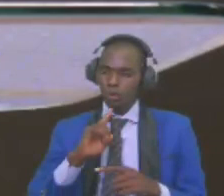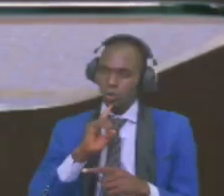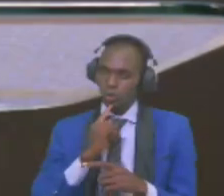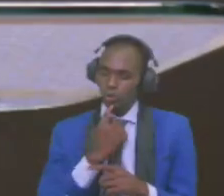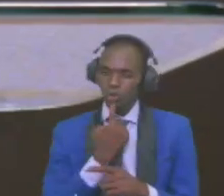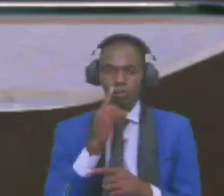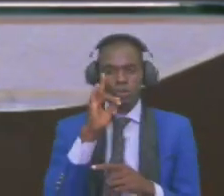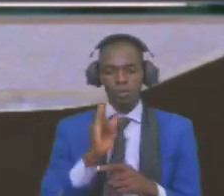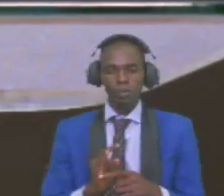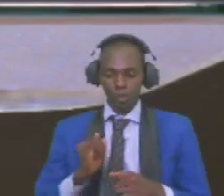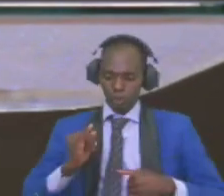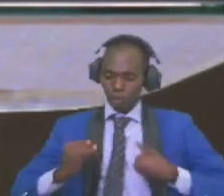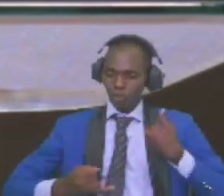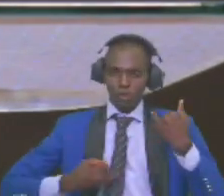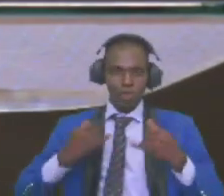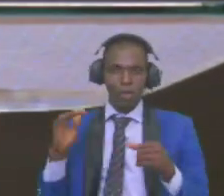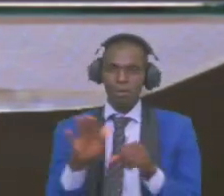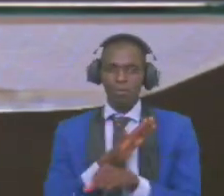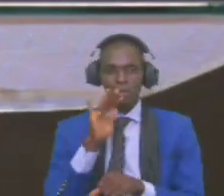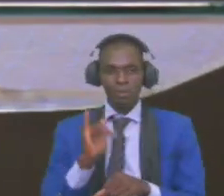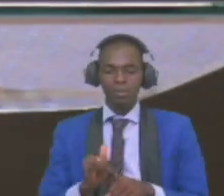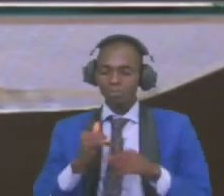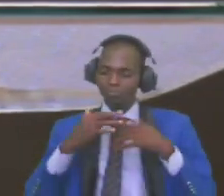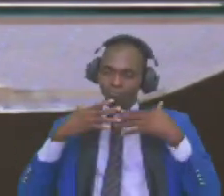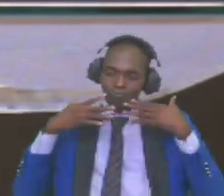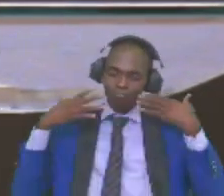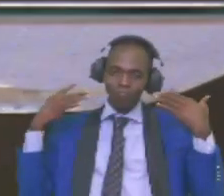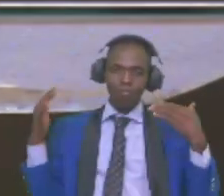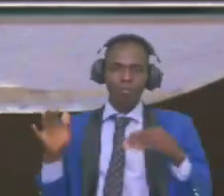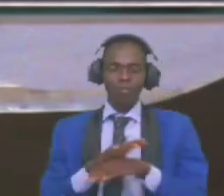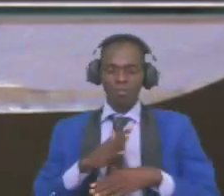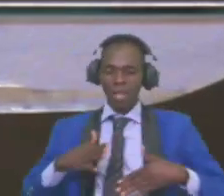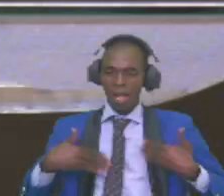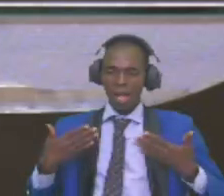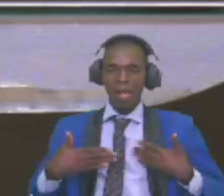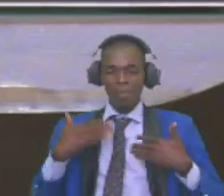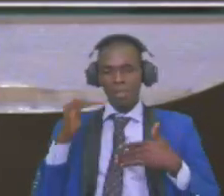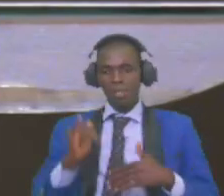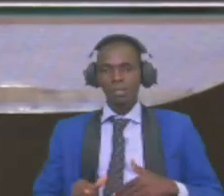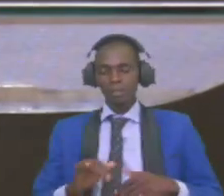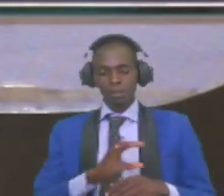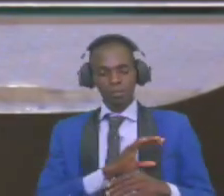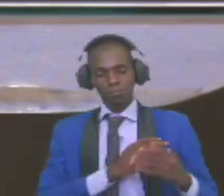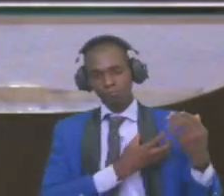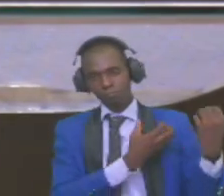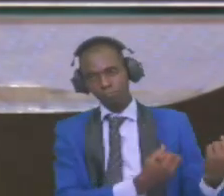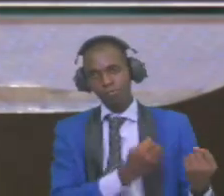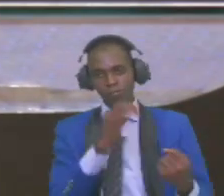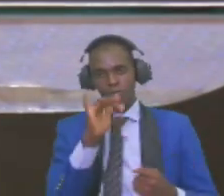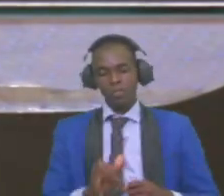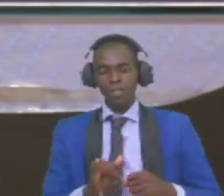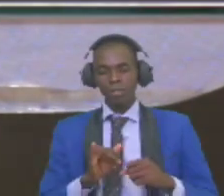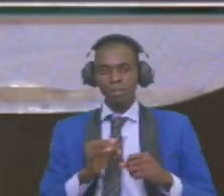il faut être fort pour aurore combattre gamme a courageusement joyeusement